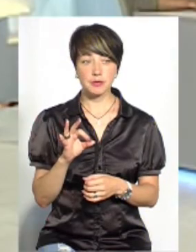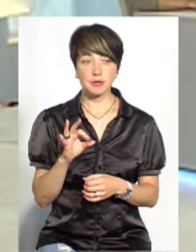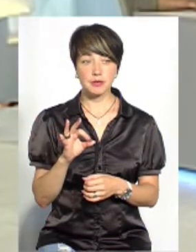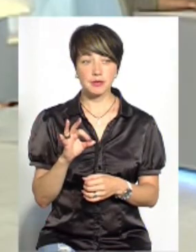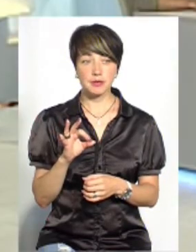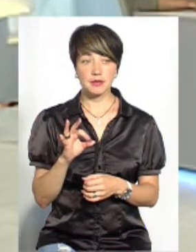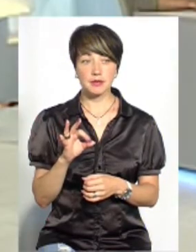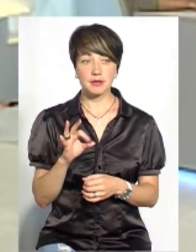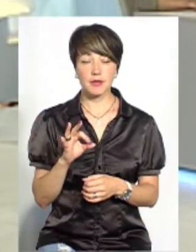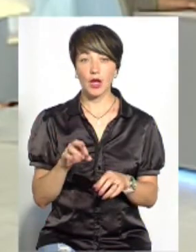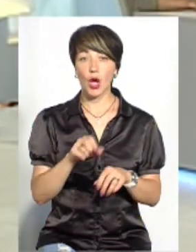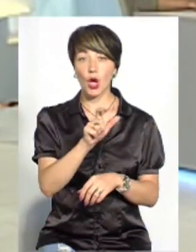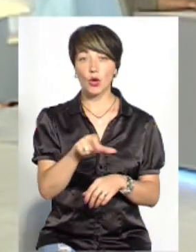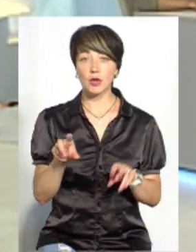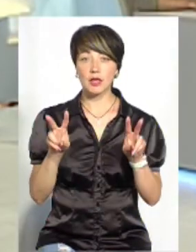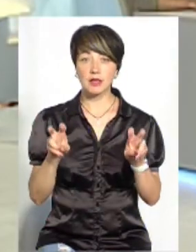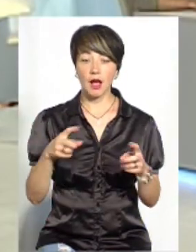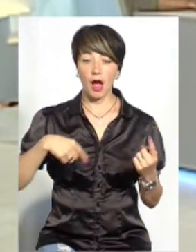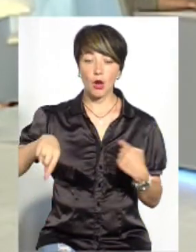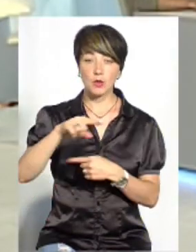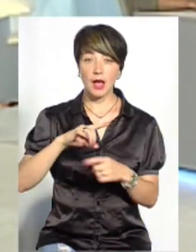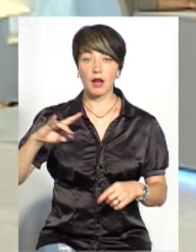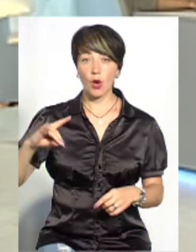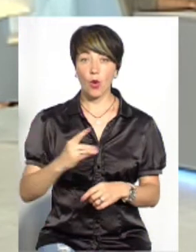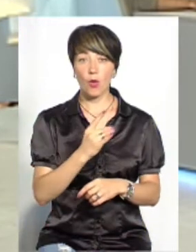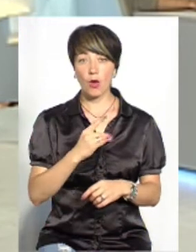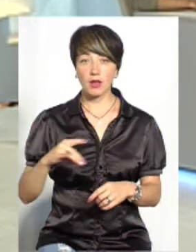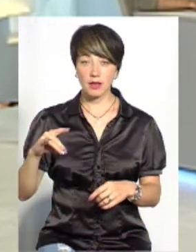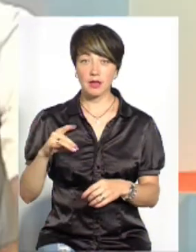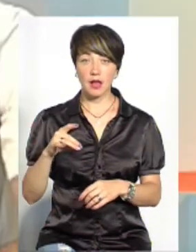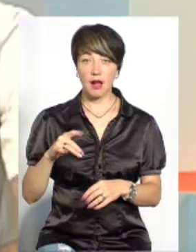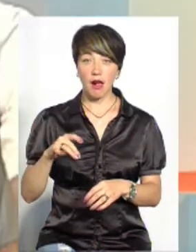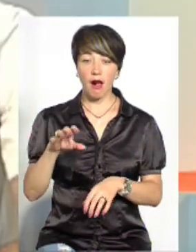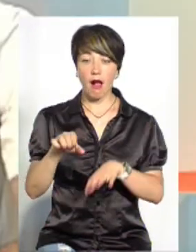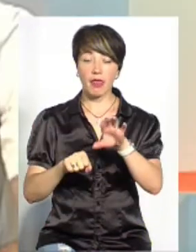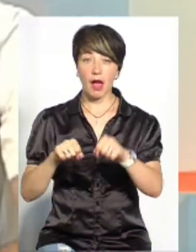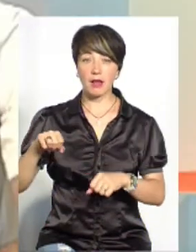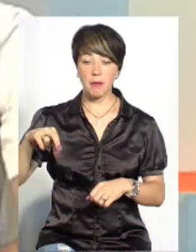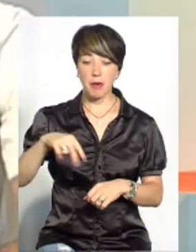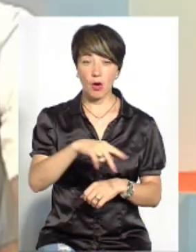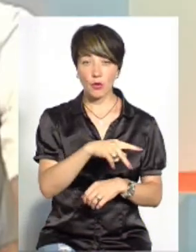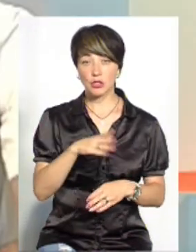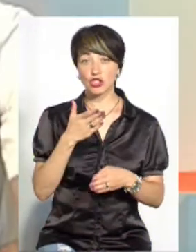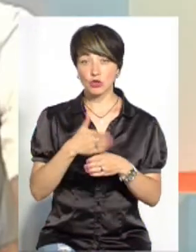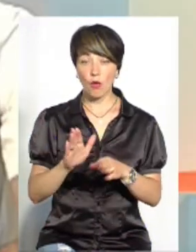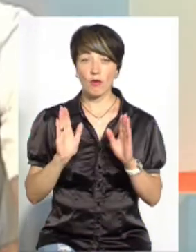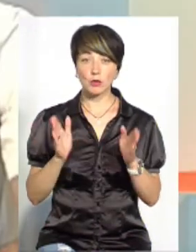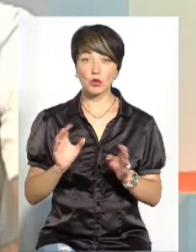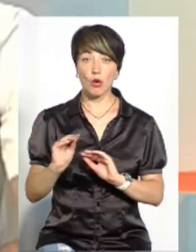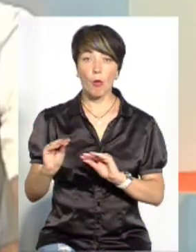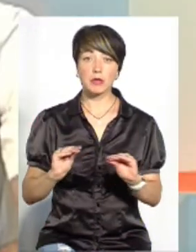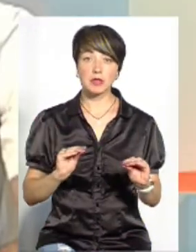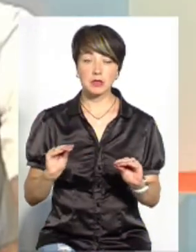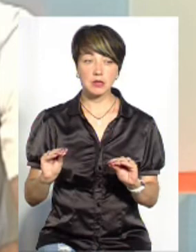як би люди їх називають, карусельки, гойдалки, якісь канатні переходи. Ну і частково там буде